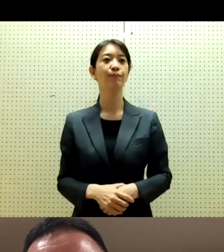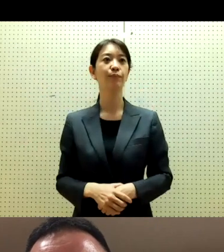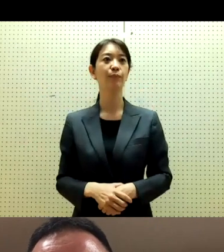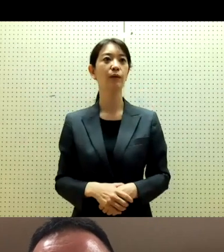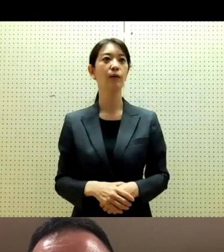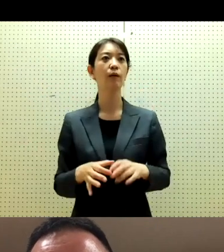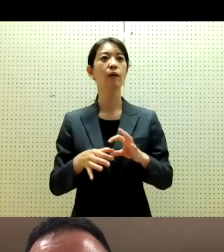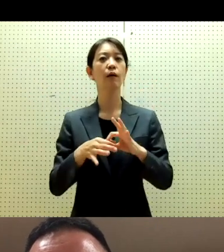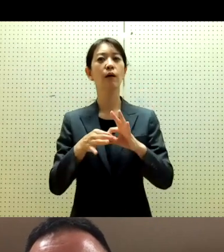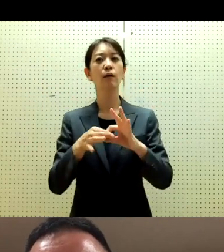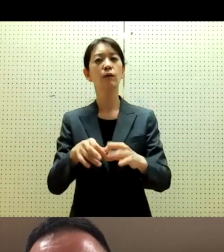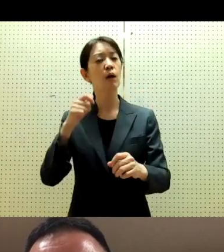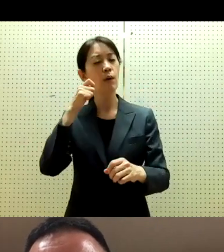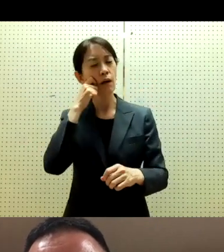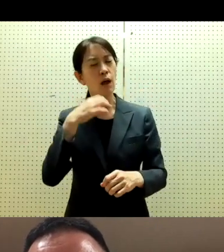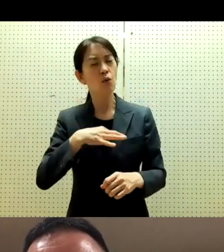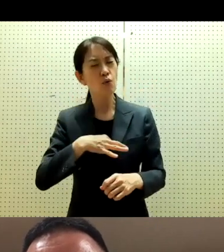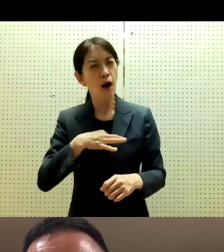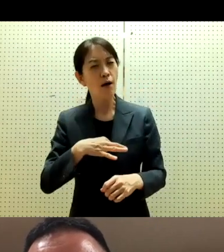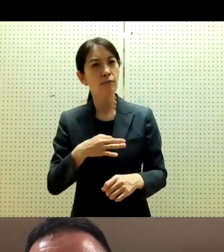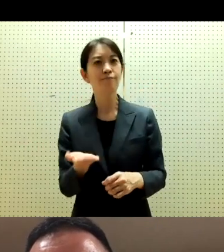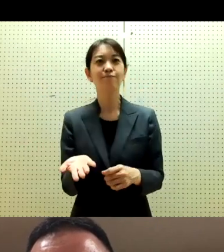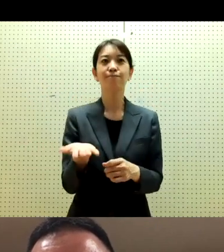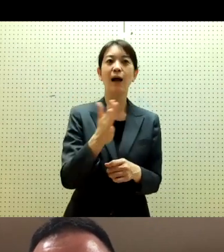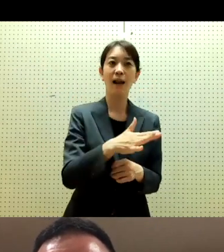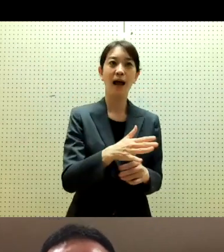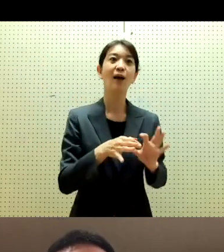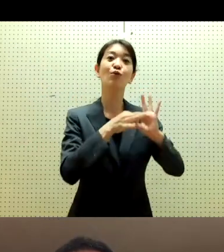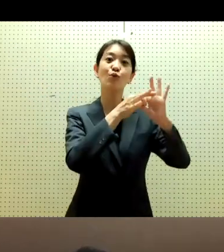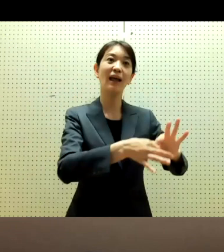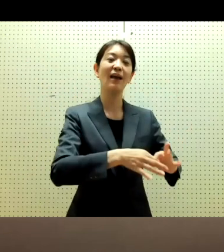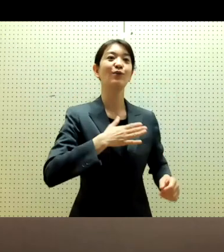伝わらない不安から、伝える喜びへと変化していっています。